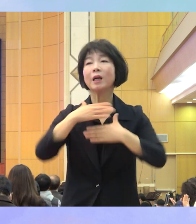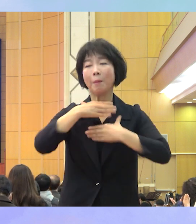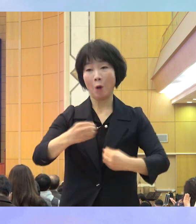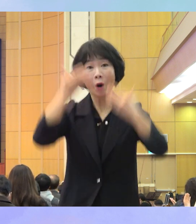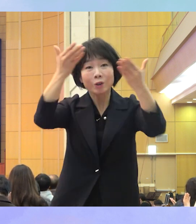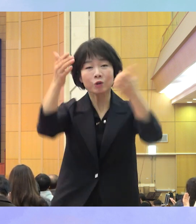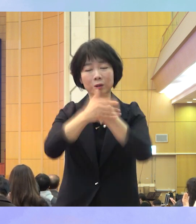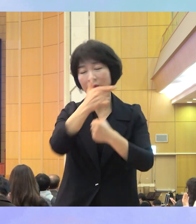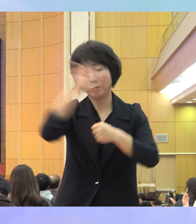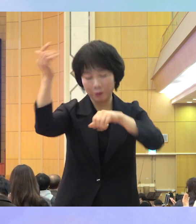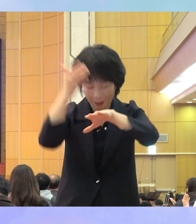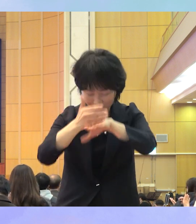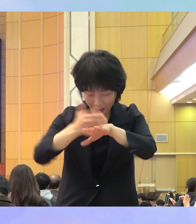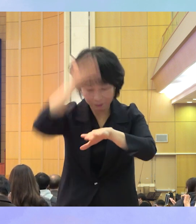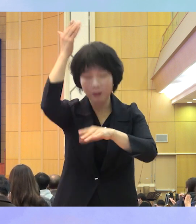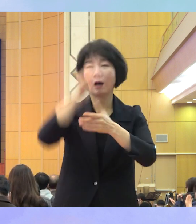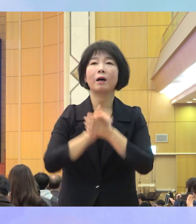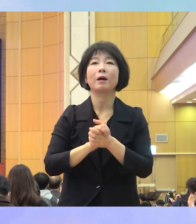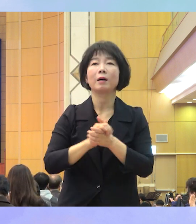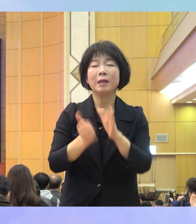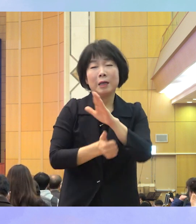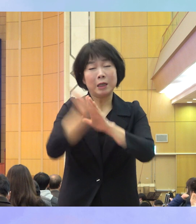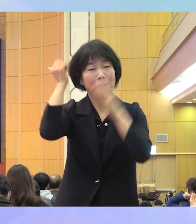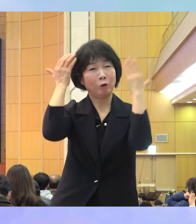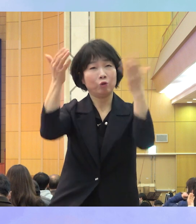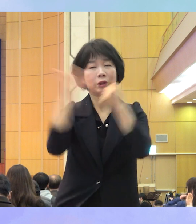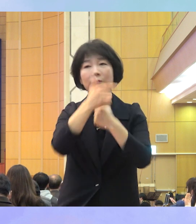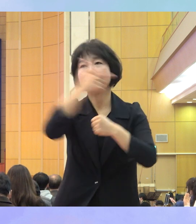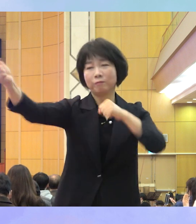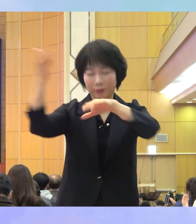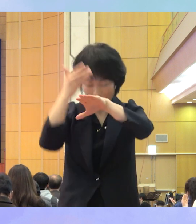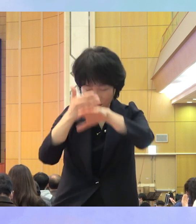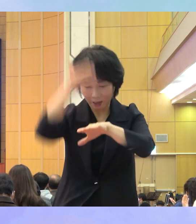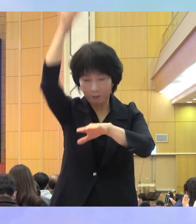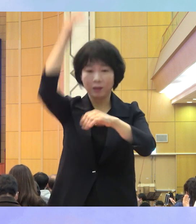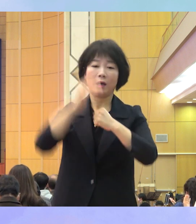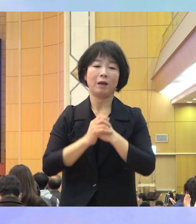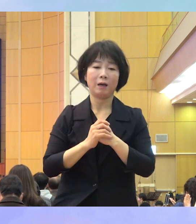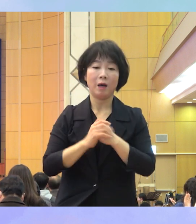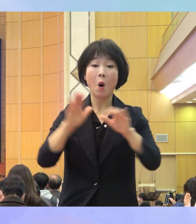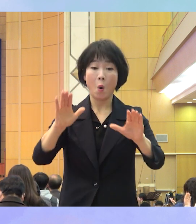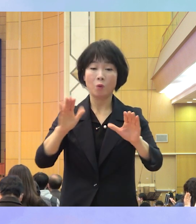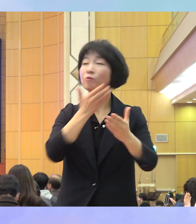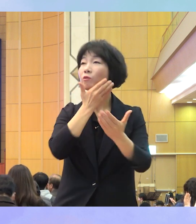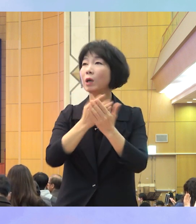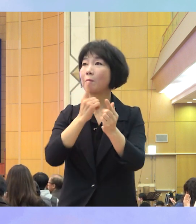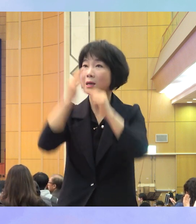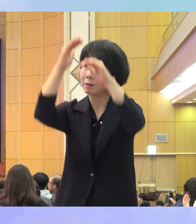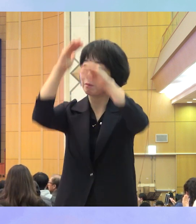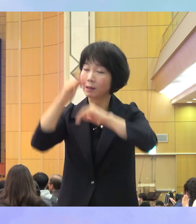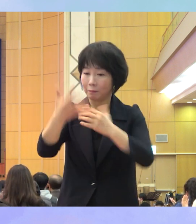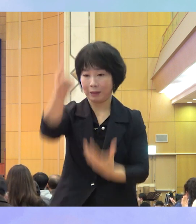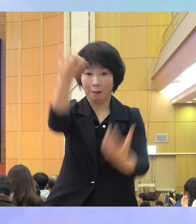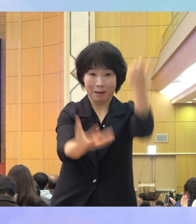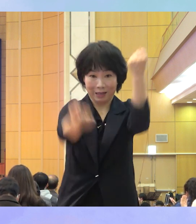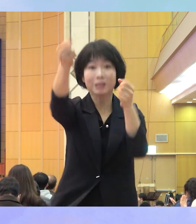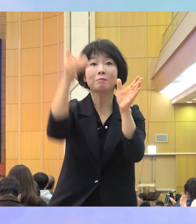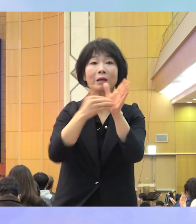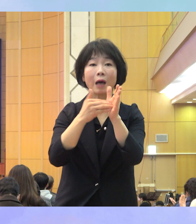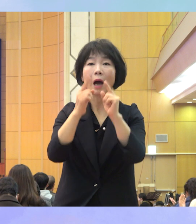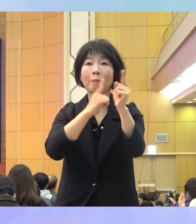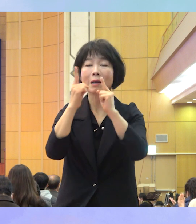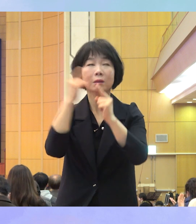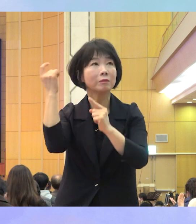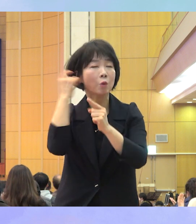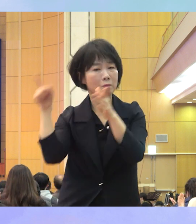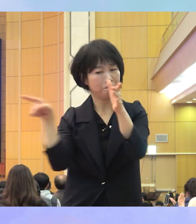평안 주시니 감사합니다. 희망을 주시니 감사합니다. 오늘 귀한 말씀 받았습니다.